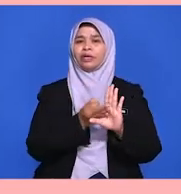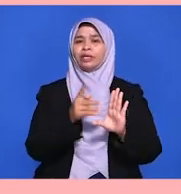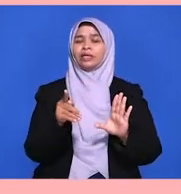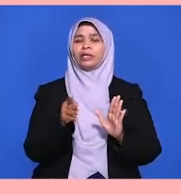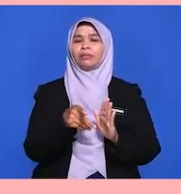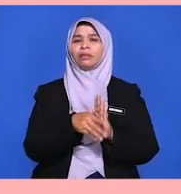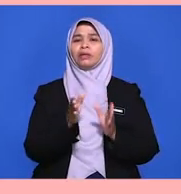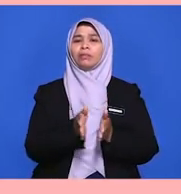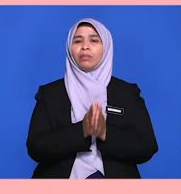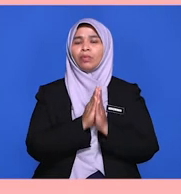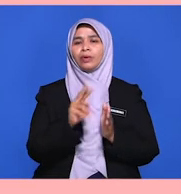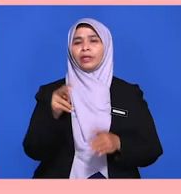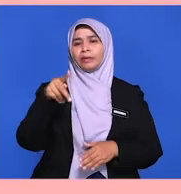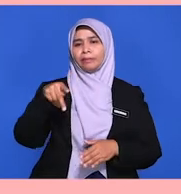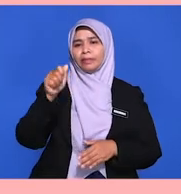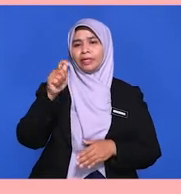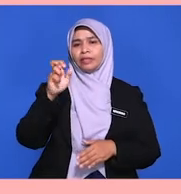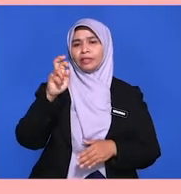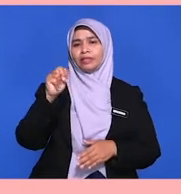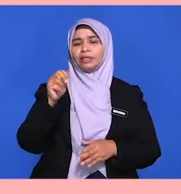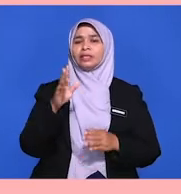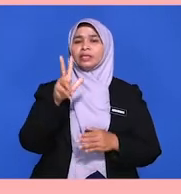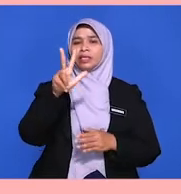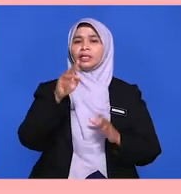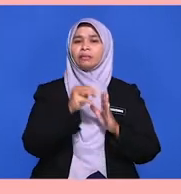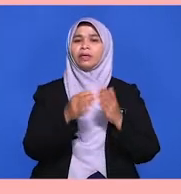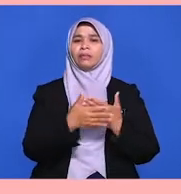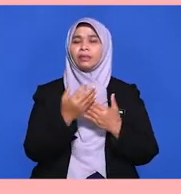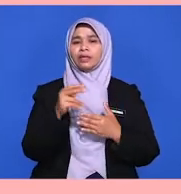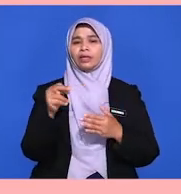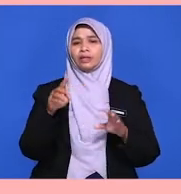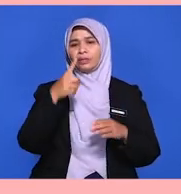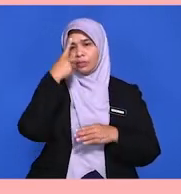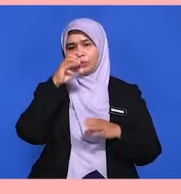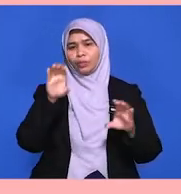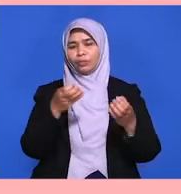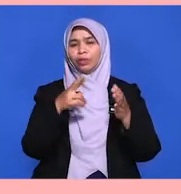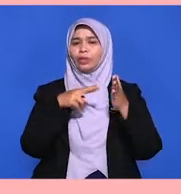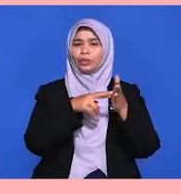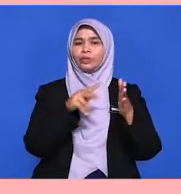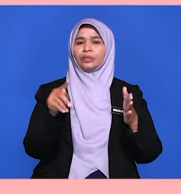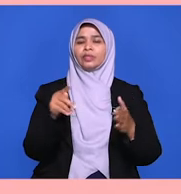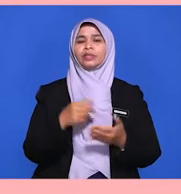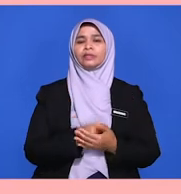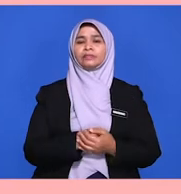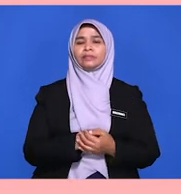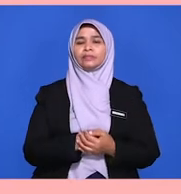paten. Ketiga, memudahkan untuk membuat rujukan dan penyelidikan.